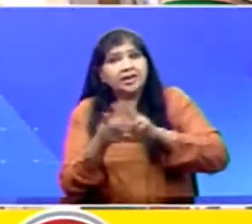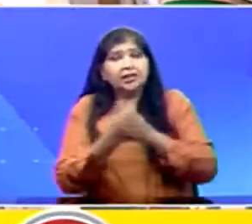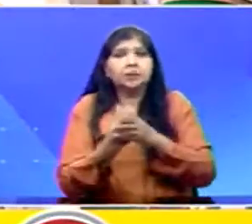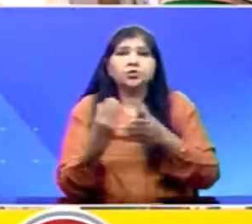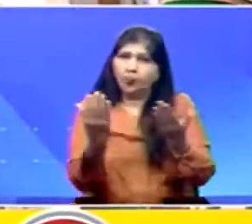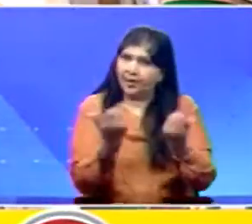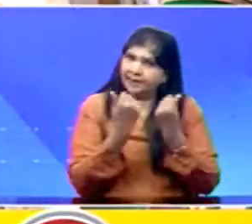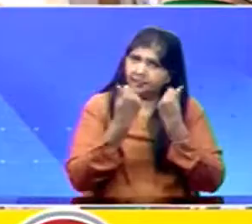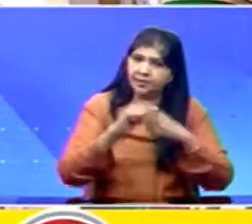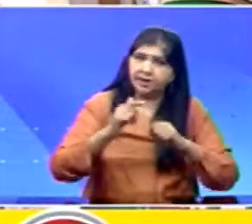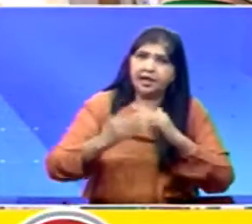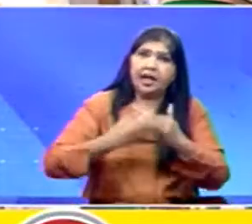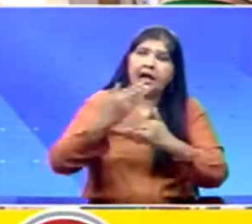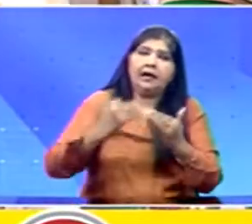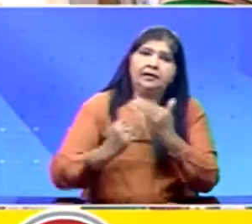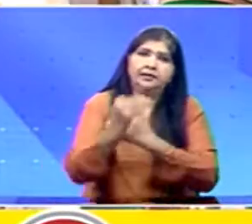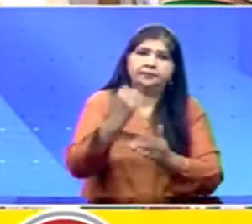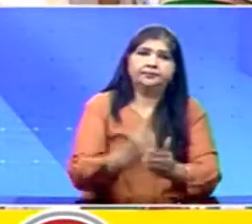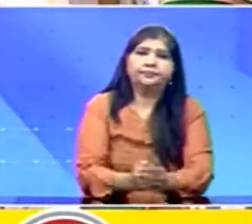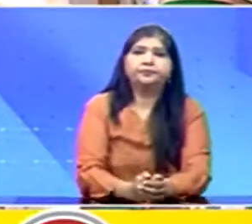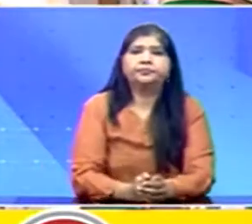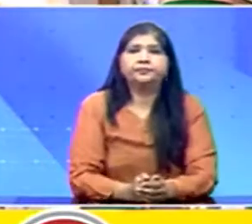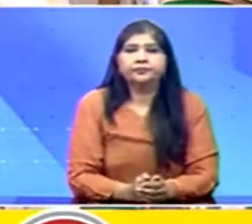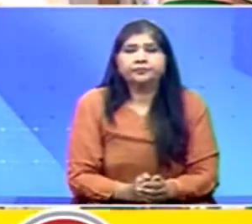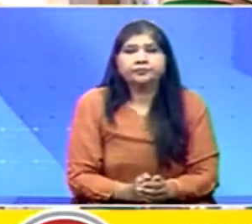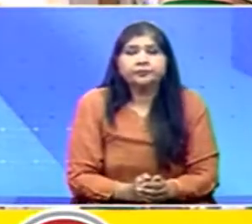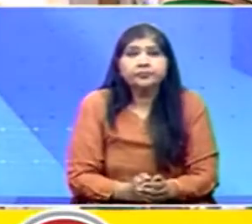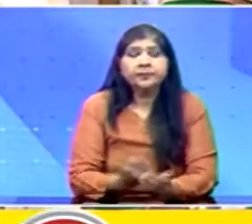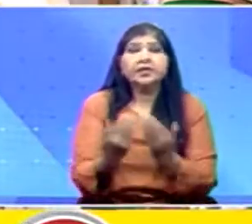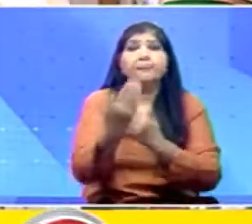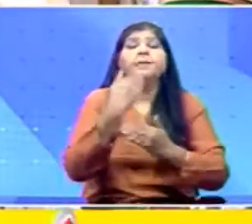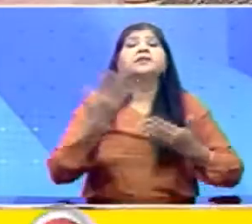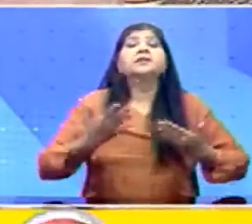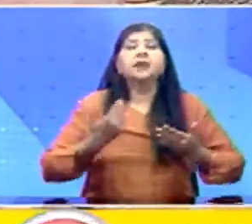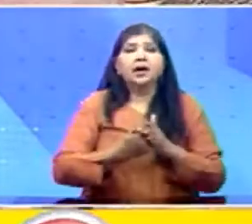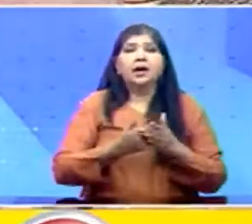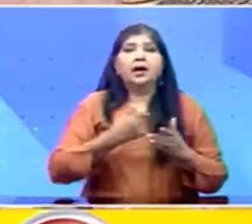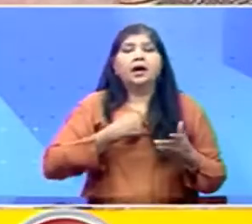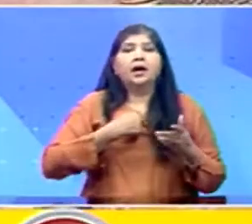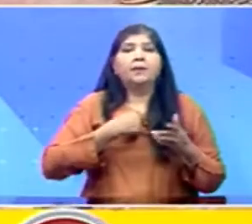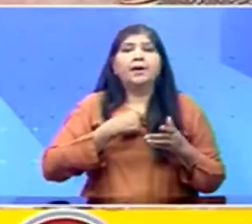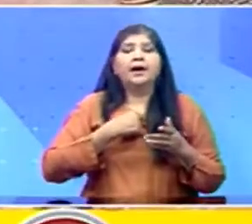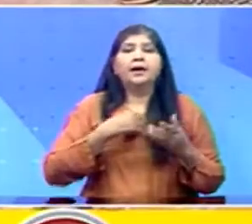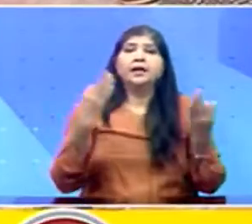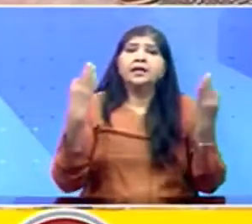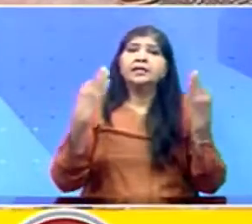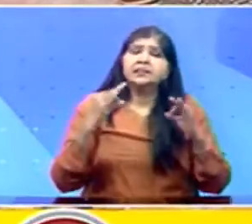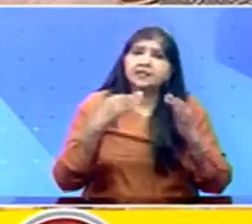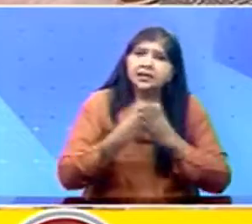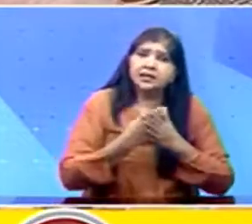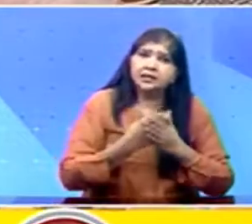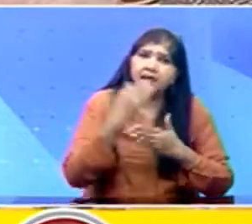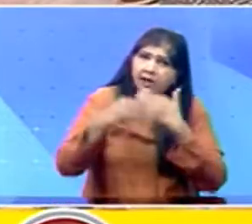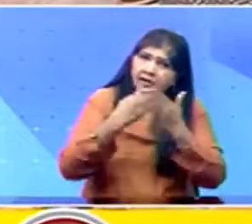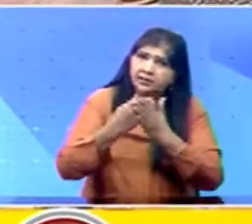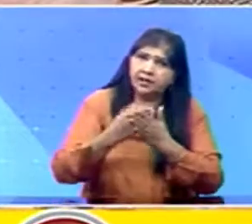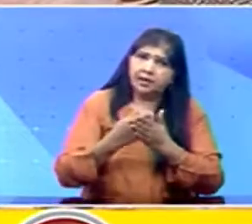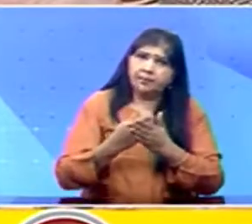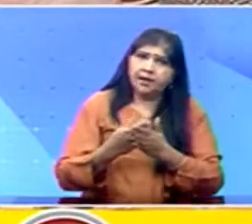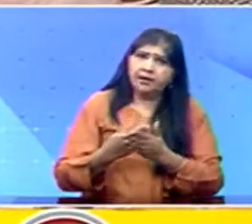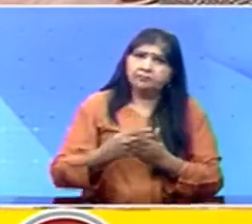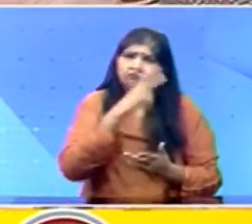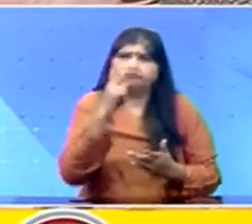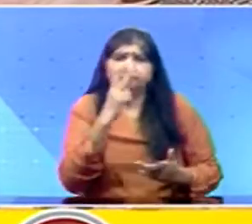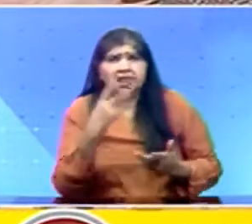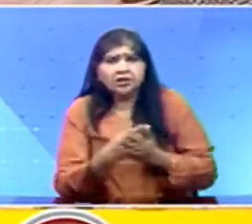आगे बढ़ते आए हैं इसके पीछे हमारी सांसकुर्तिक गतिशिल्ता और यात्राओं का